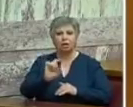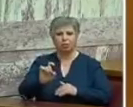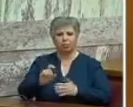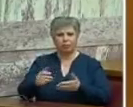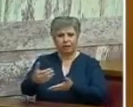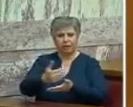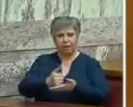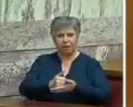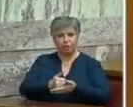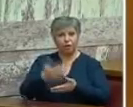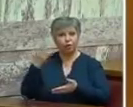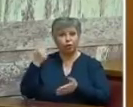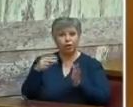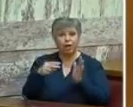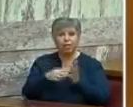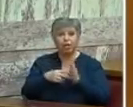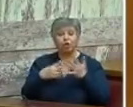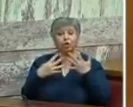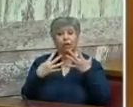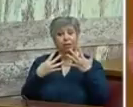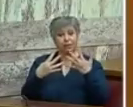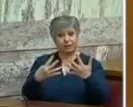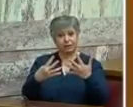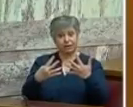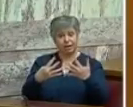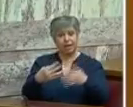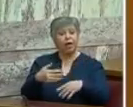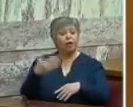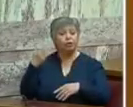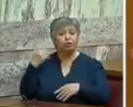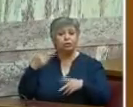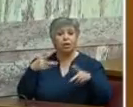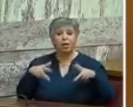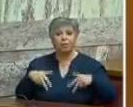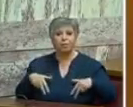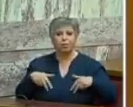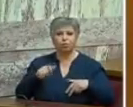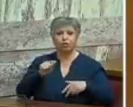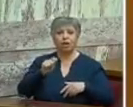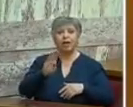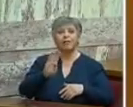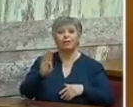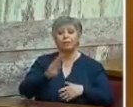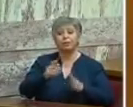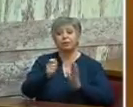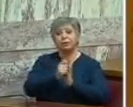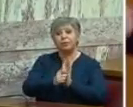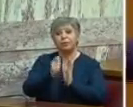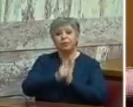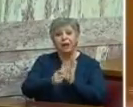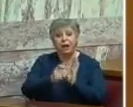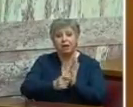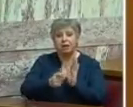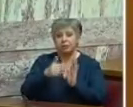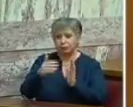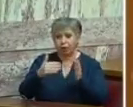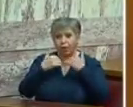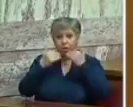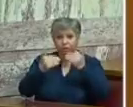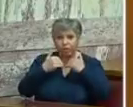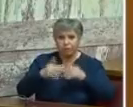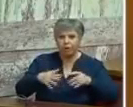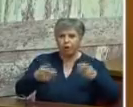δεν ξέρει τίποτα για το φόνο και στέλνει αυτό το γράμμα που λέει ότι πω παιδί μου δεν μπορώ και τι είναι αυτά τα πράγματα και ξεφτιλίζει τη